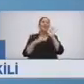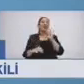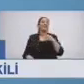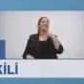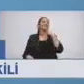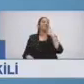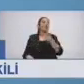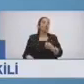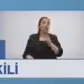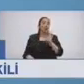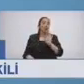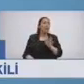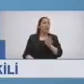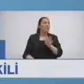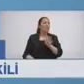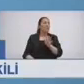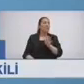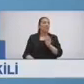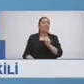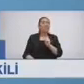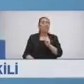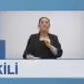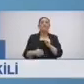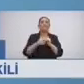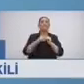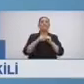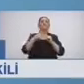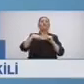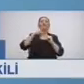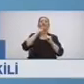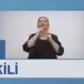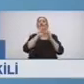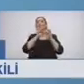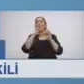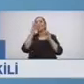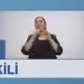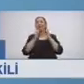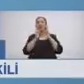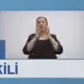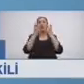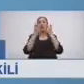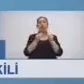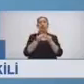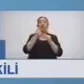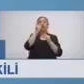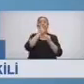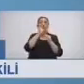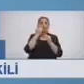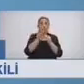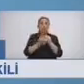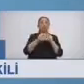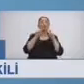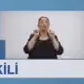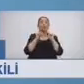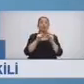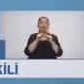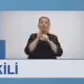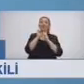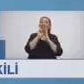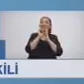dezavantajlı ilçelerin, bu çeperdeki ilçelerin sözcüsü olmaya devam edeceğim. Çünkü bunu